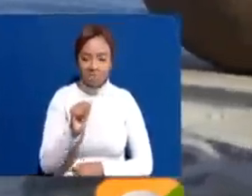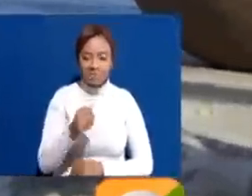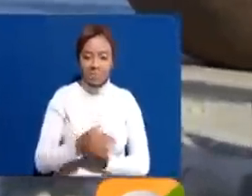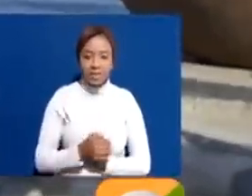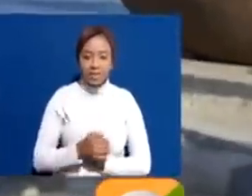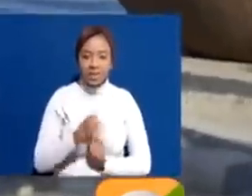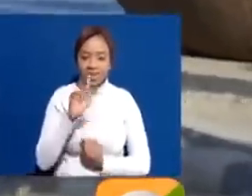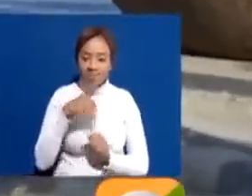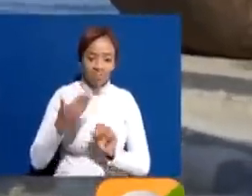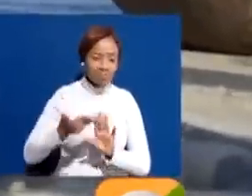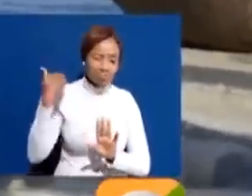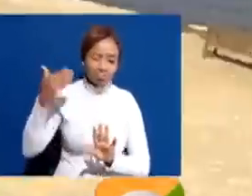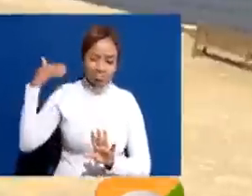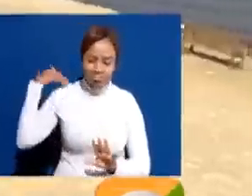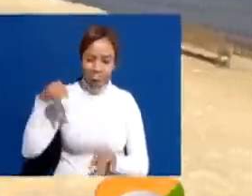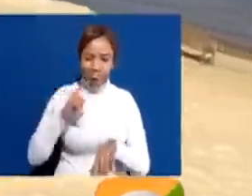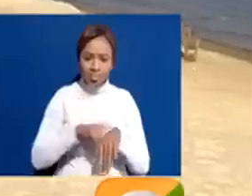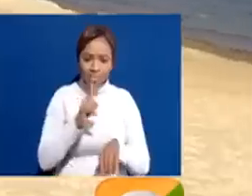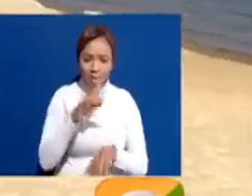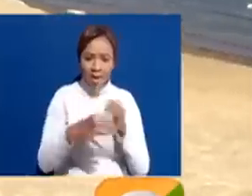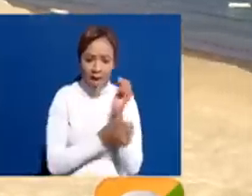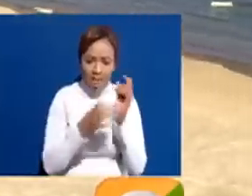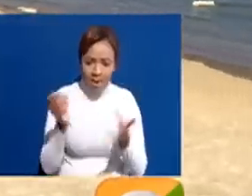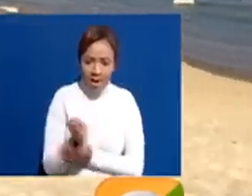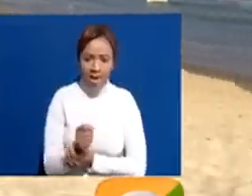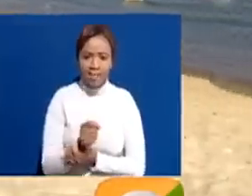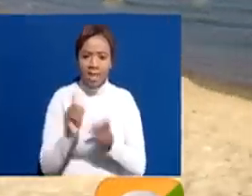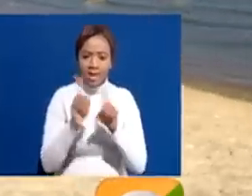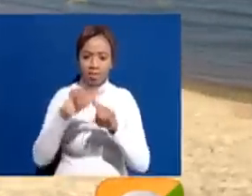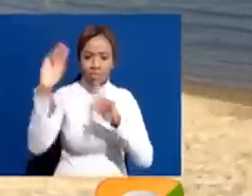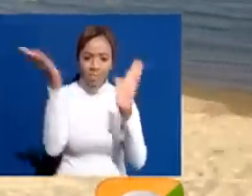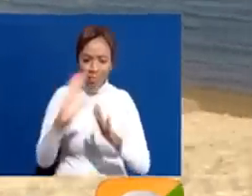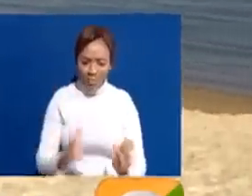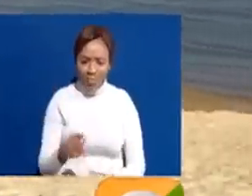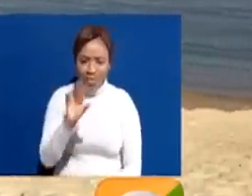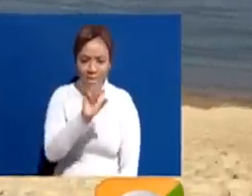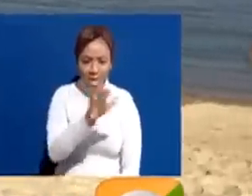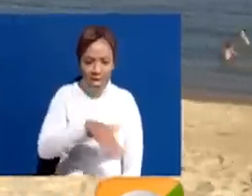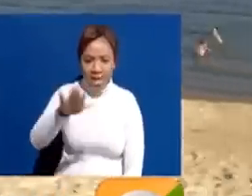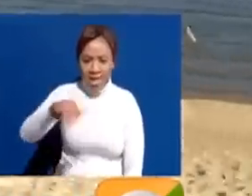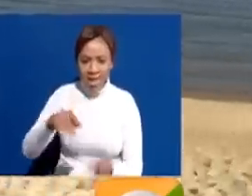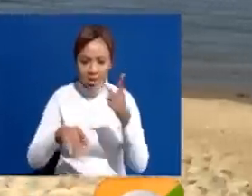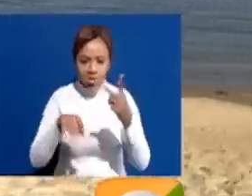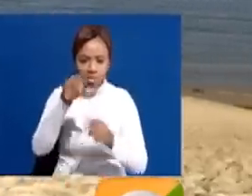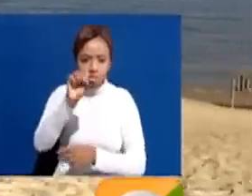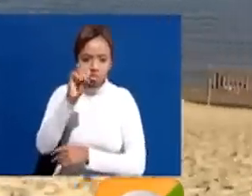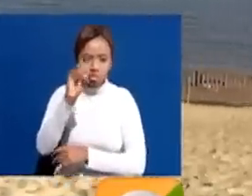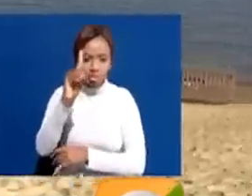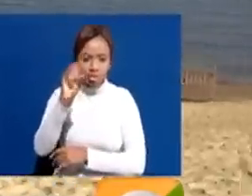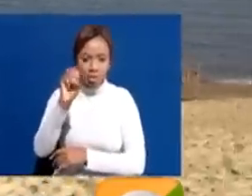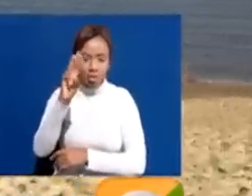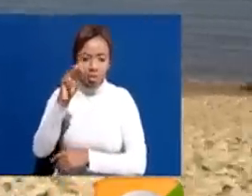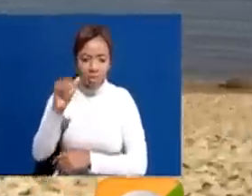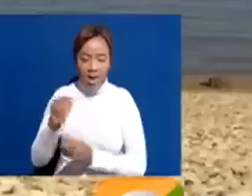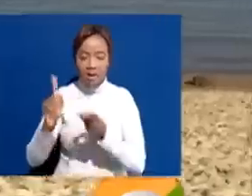za Ibrahimu na uharibifu wa miji ya Sodoma na Gomora. Miji hiyo inaaminika kuwa chini ya bahari